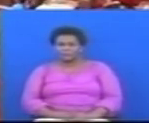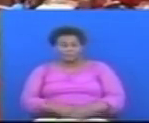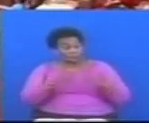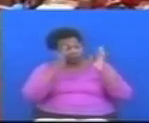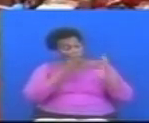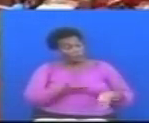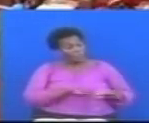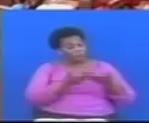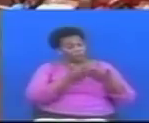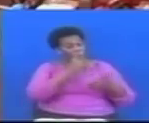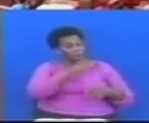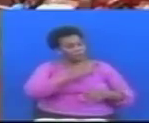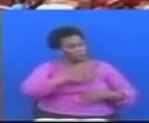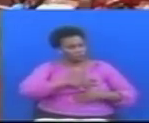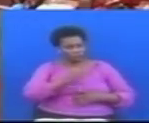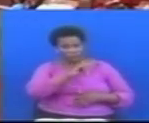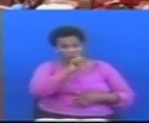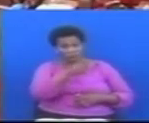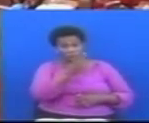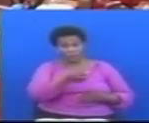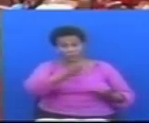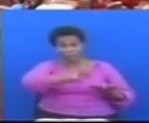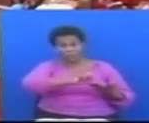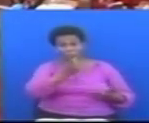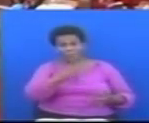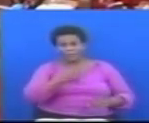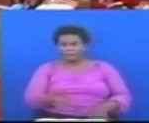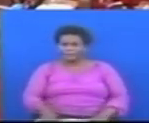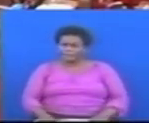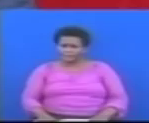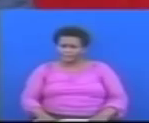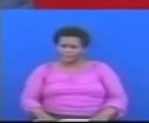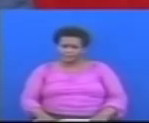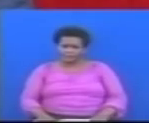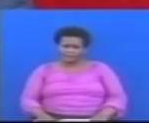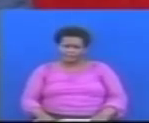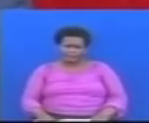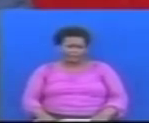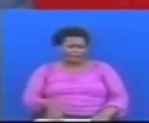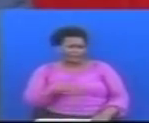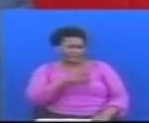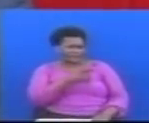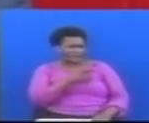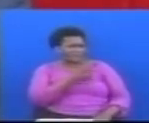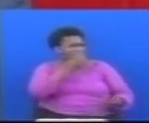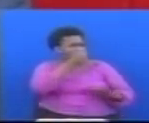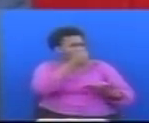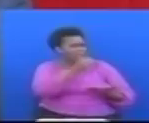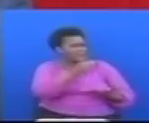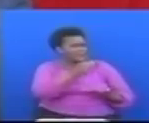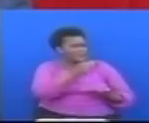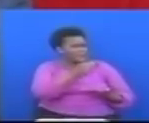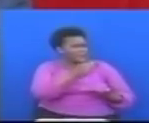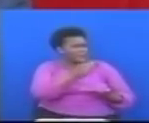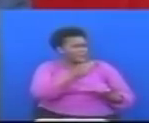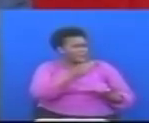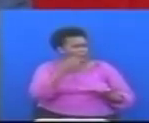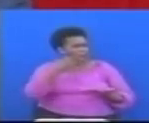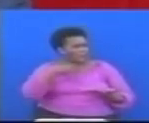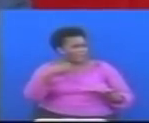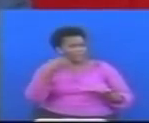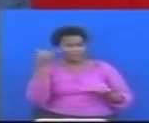nyongeza. Fedha ambayo Mheshimiwa Waziri ameitaja ya malipo ya bilioni 3 ni ile ambayo inaenda kulipwa kule Kilwa